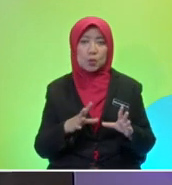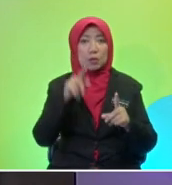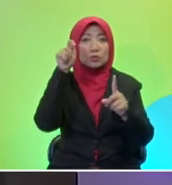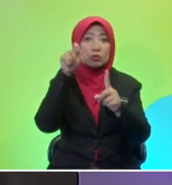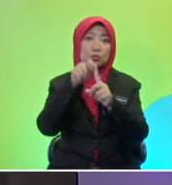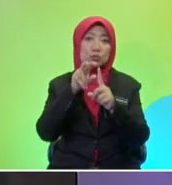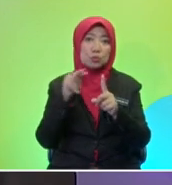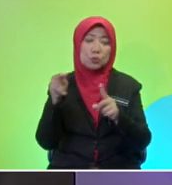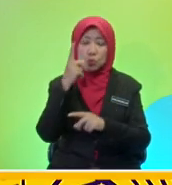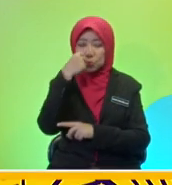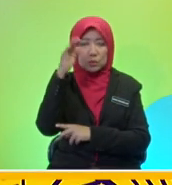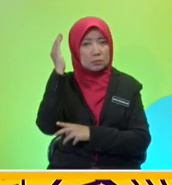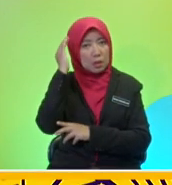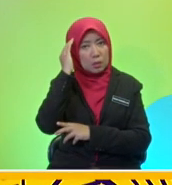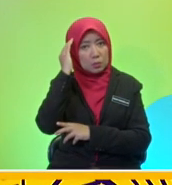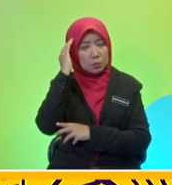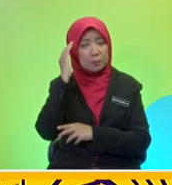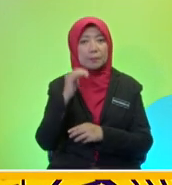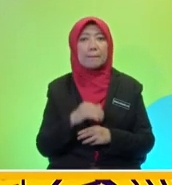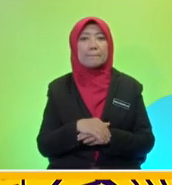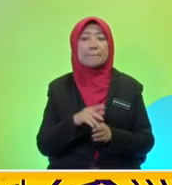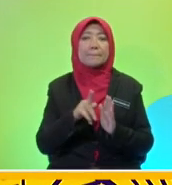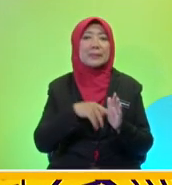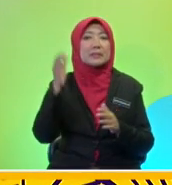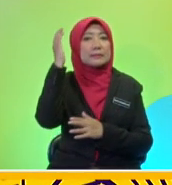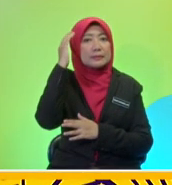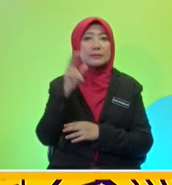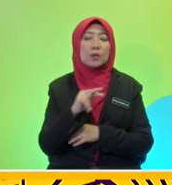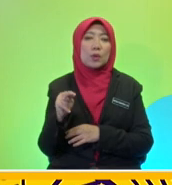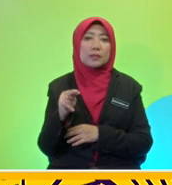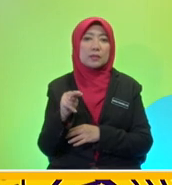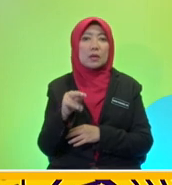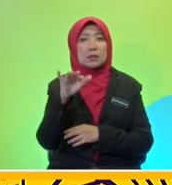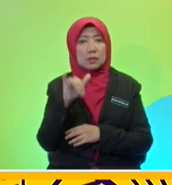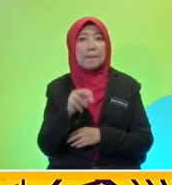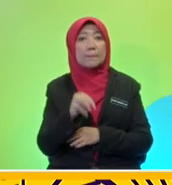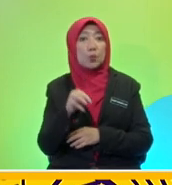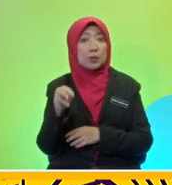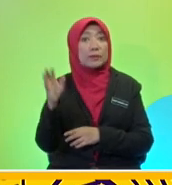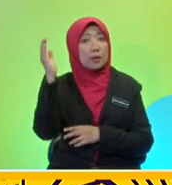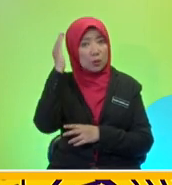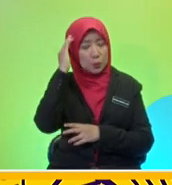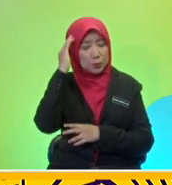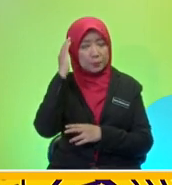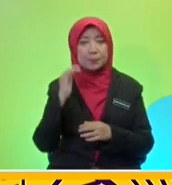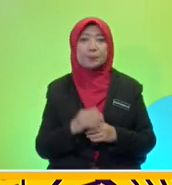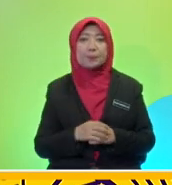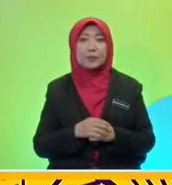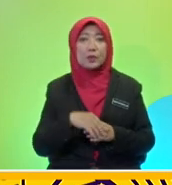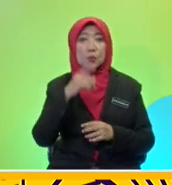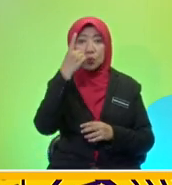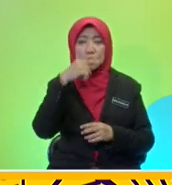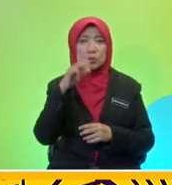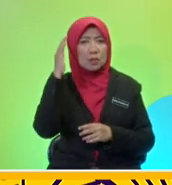untuk mengesan Oke ada murid yang kedua adalah untuk Oke untuk mengesan